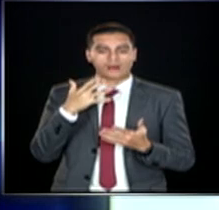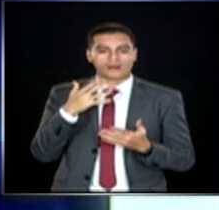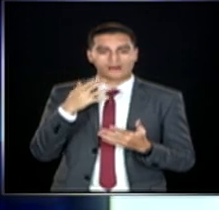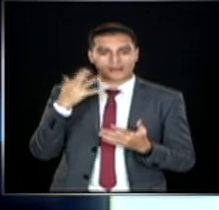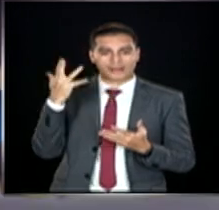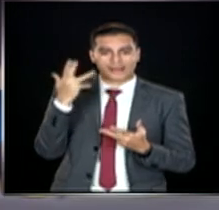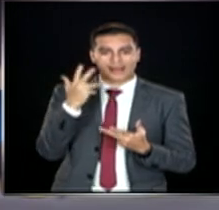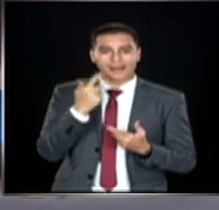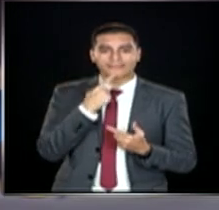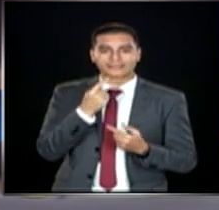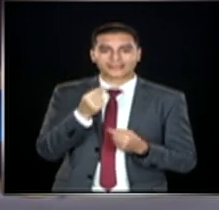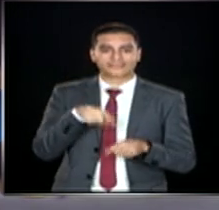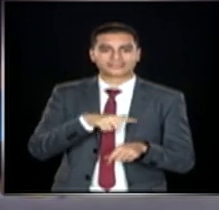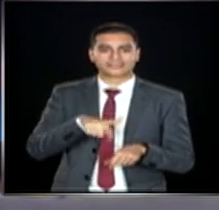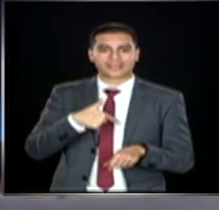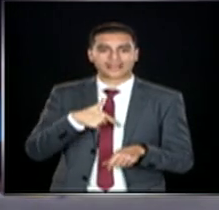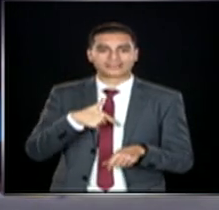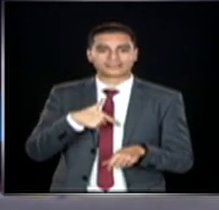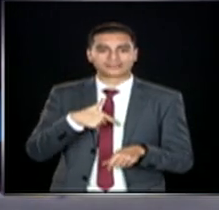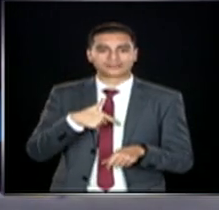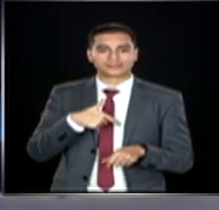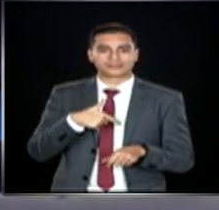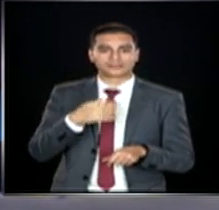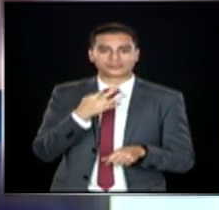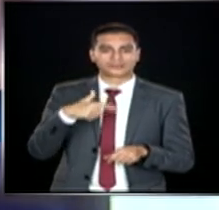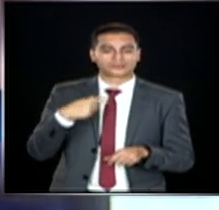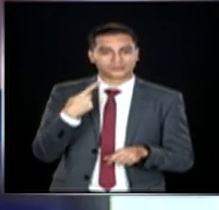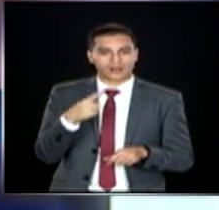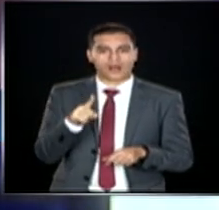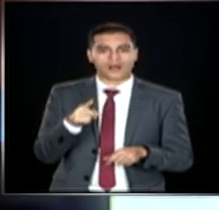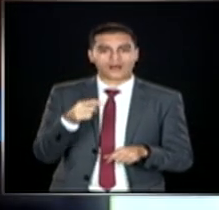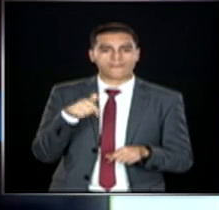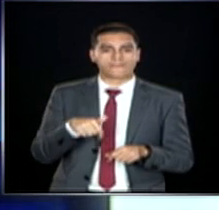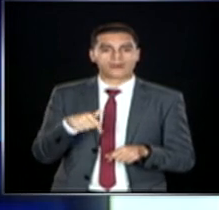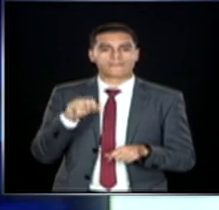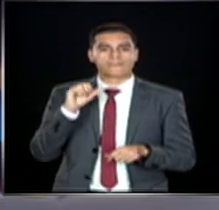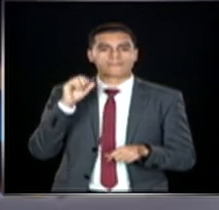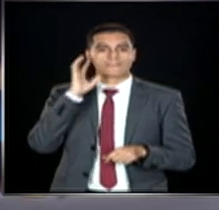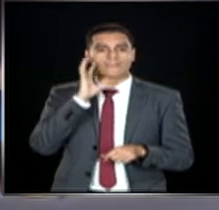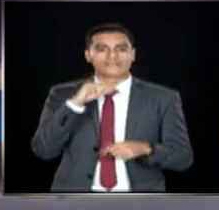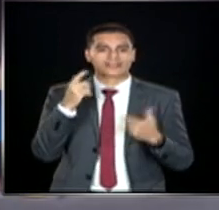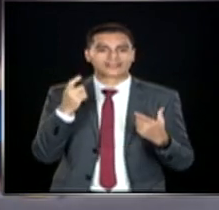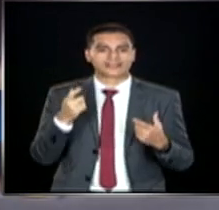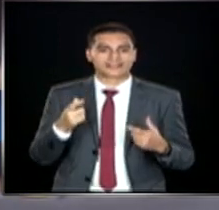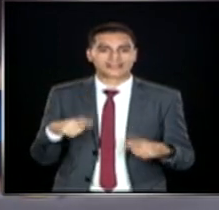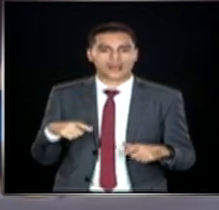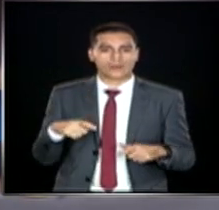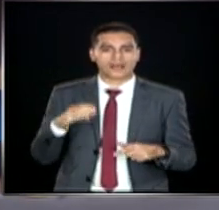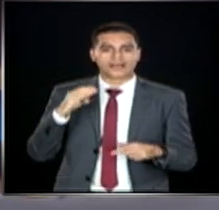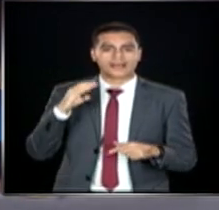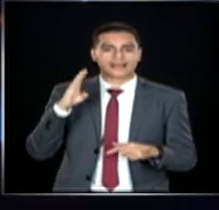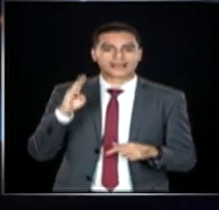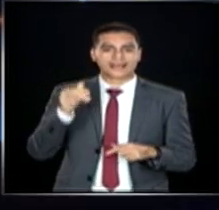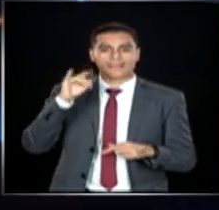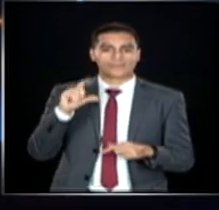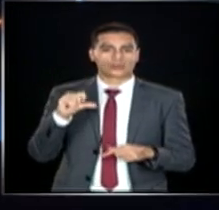كم عدد الدقائق في 6 ساعات؟ 360. صح. ما نظام الحكم في دولة كمبوديا؟